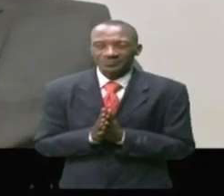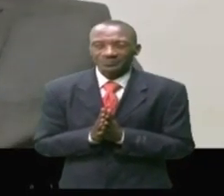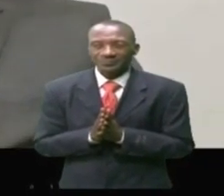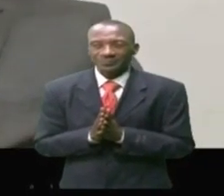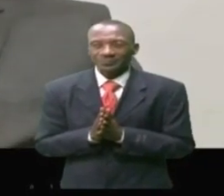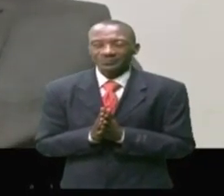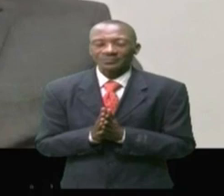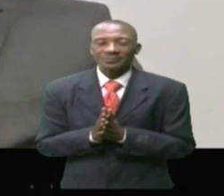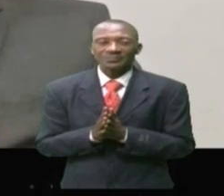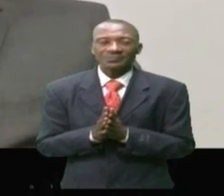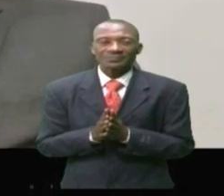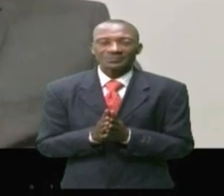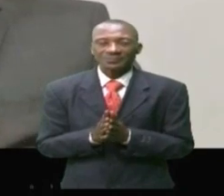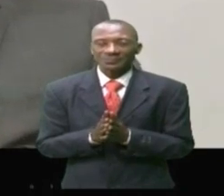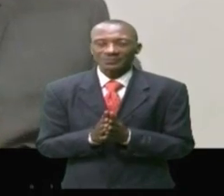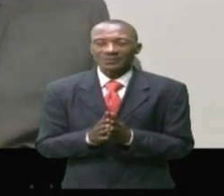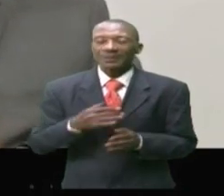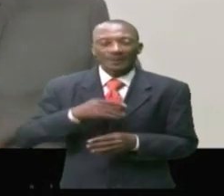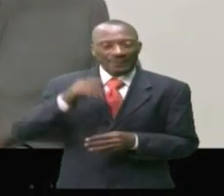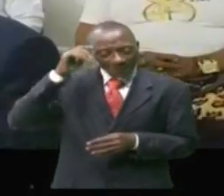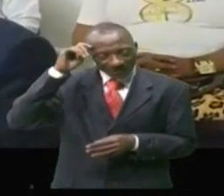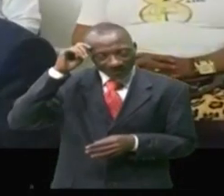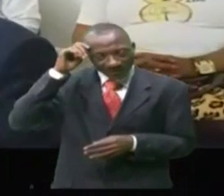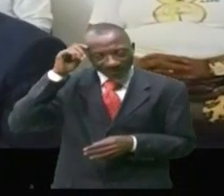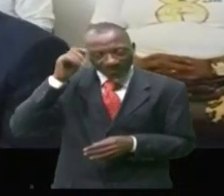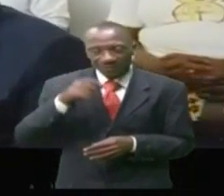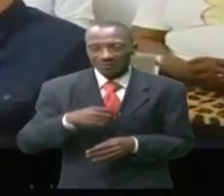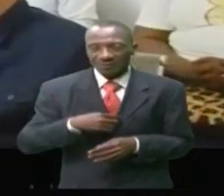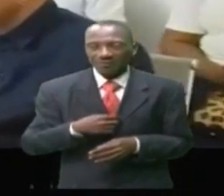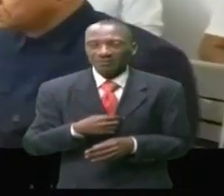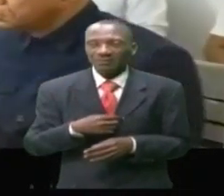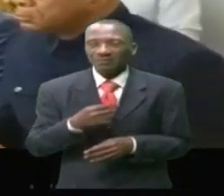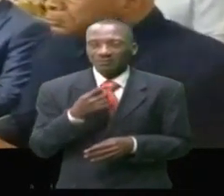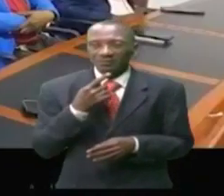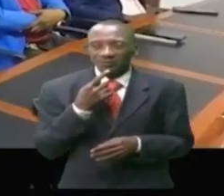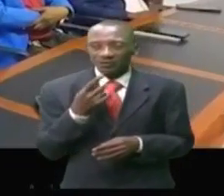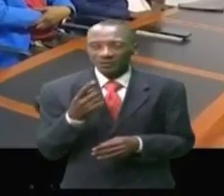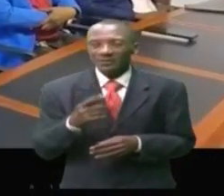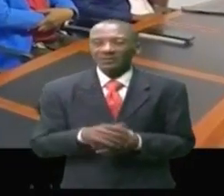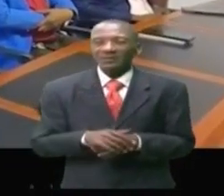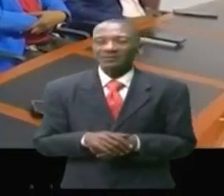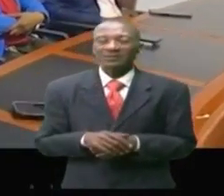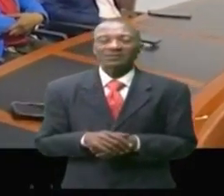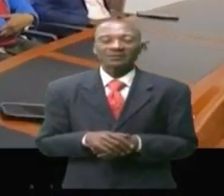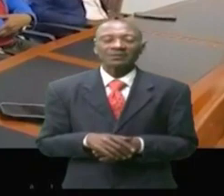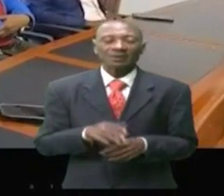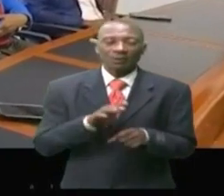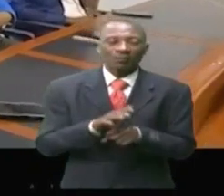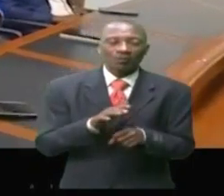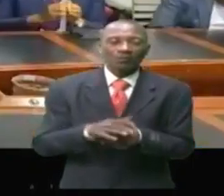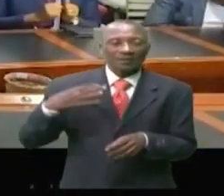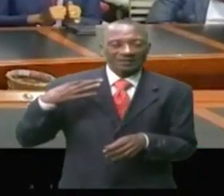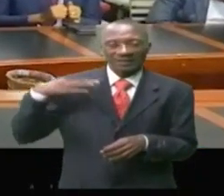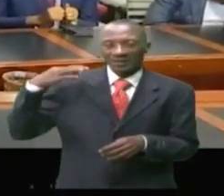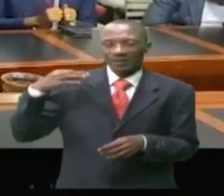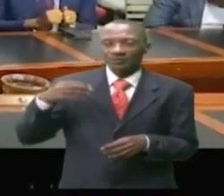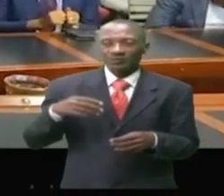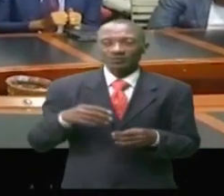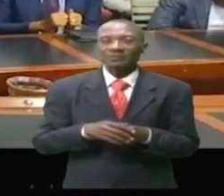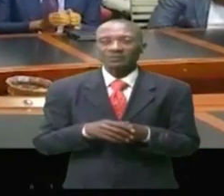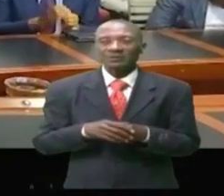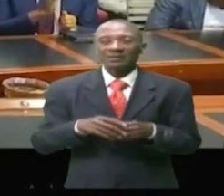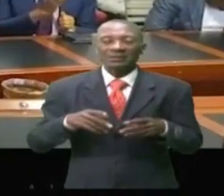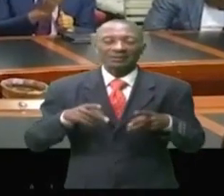au quotidien sur ses compatriotes en visite ou résidant au pays de Fouette-Boigny et joue en même temps le rôle